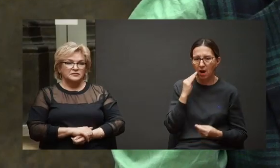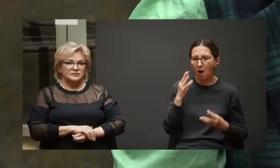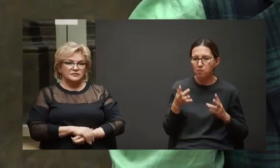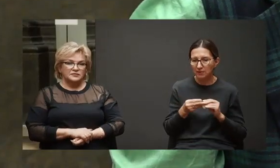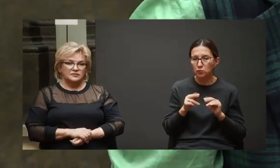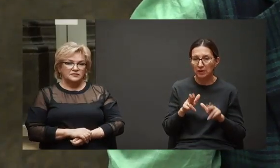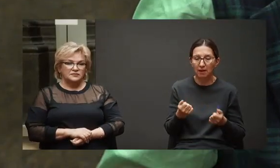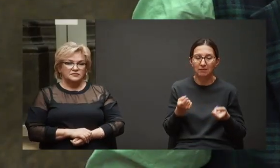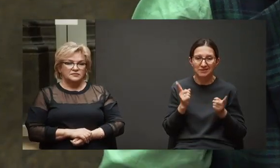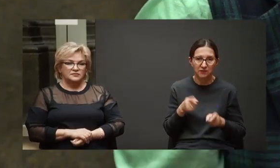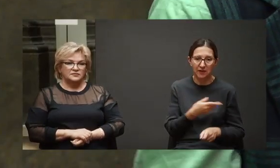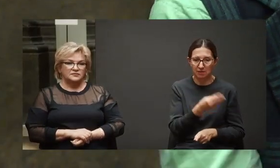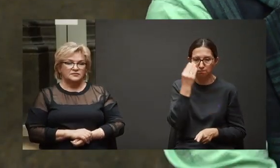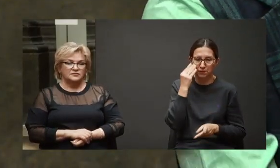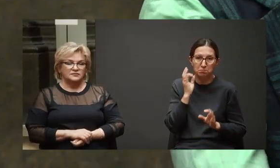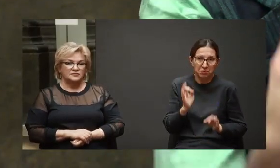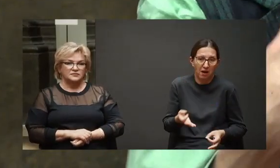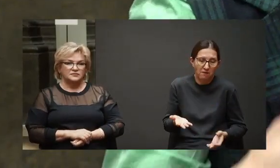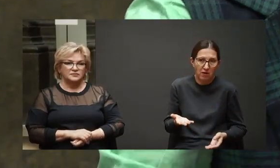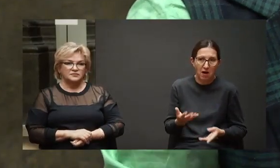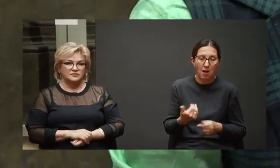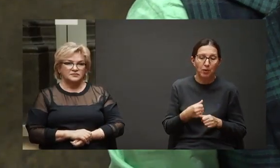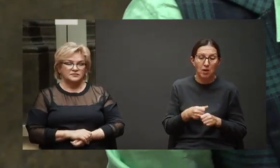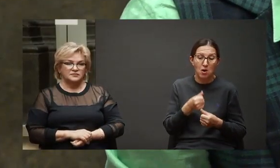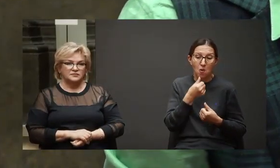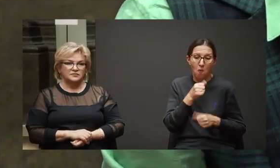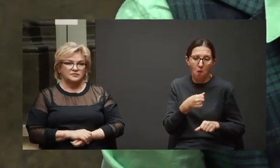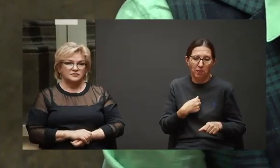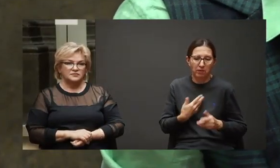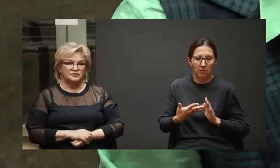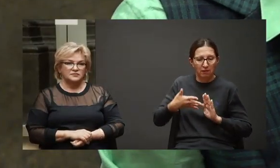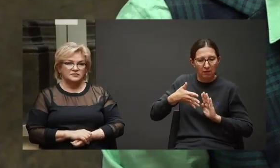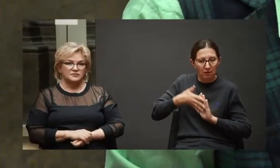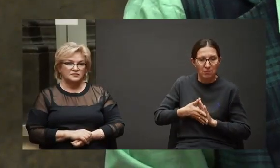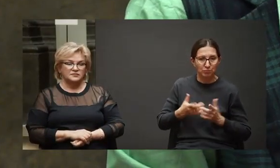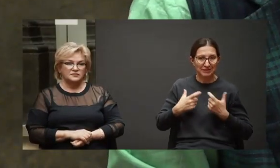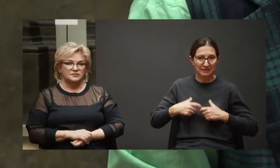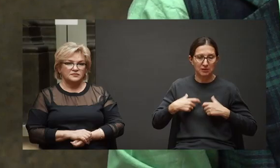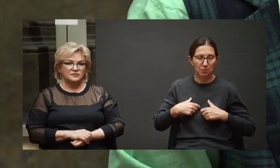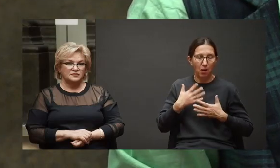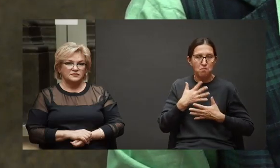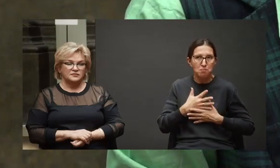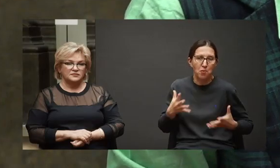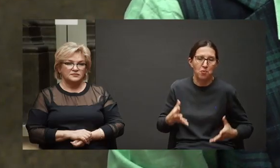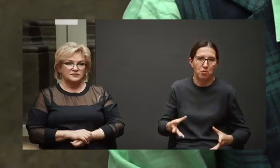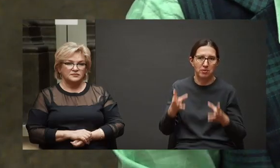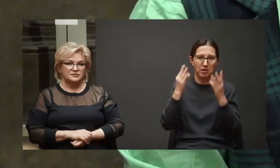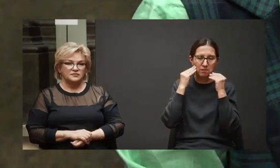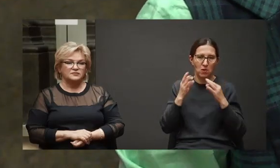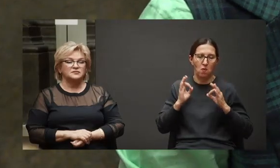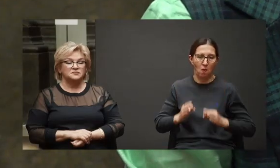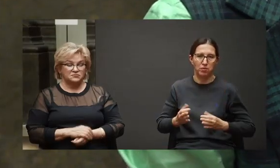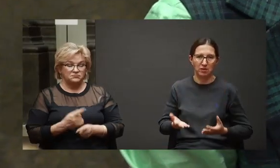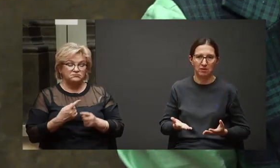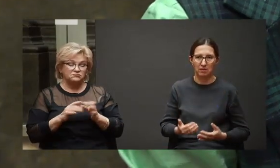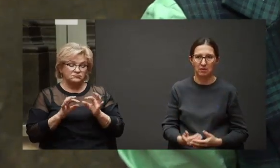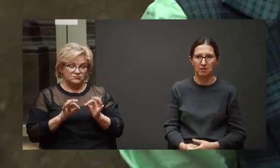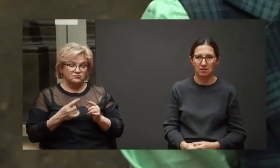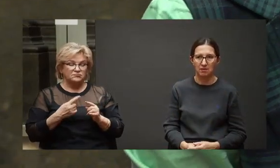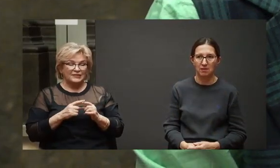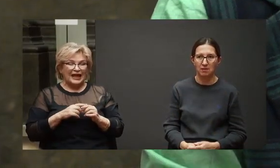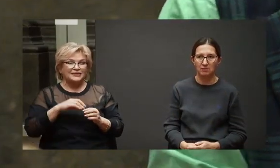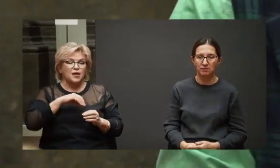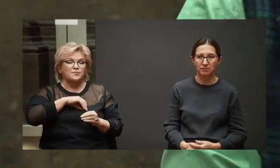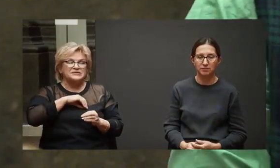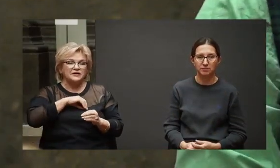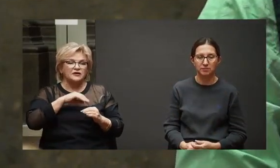дела, да, вы совершенно правы, как бы опыт, пропущенный через тело, наиболее полный опыт, наиболее объемный. Есть какие-то объемные психологические практики,